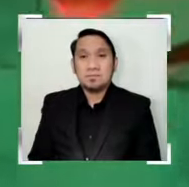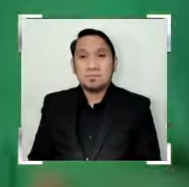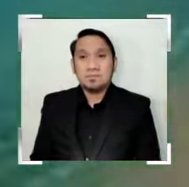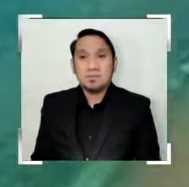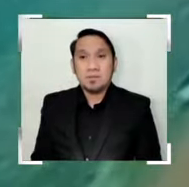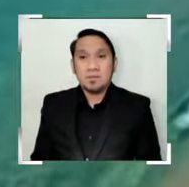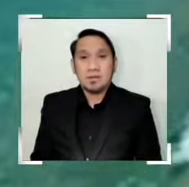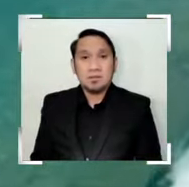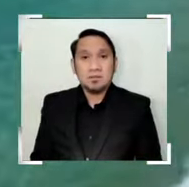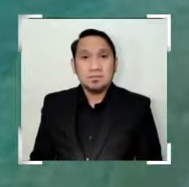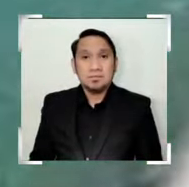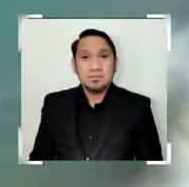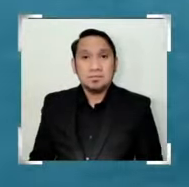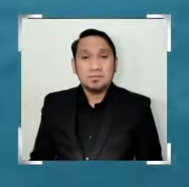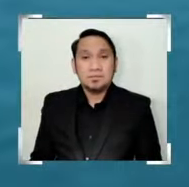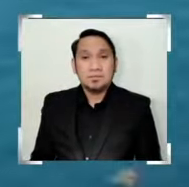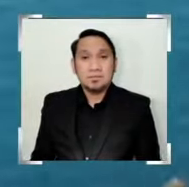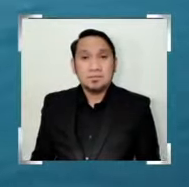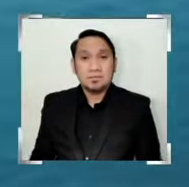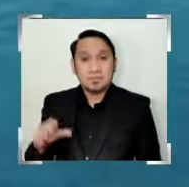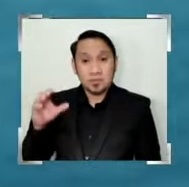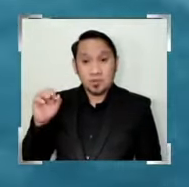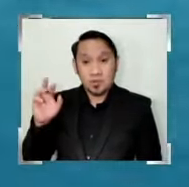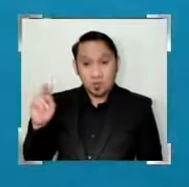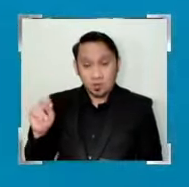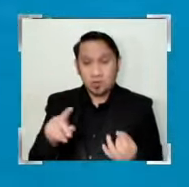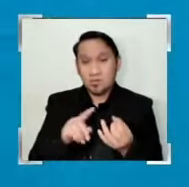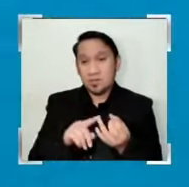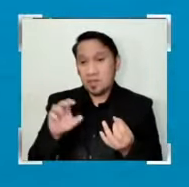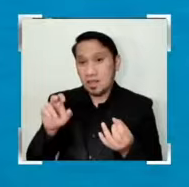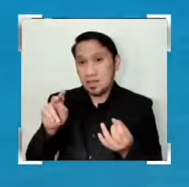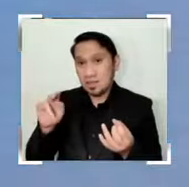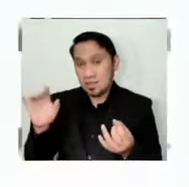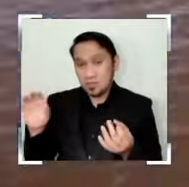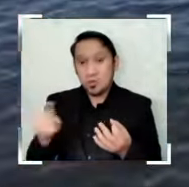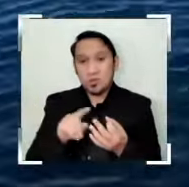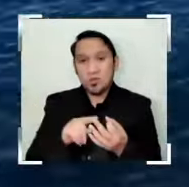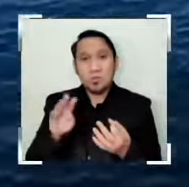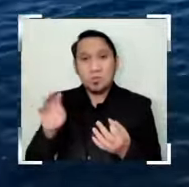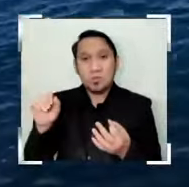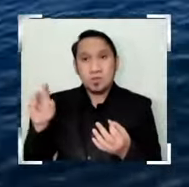Coron, El Nido, Buswanga,